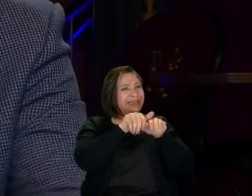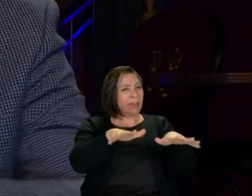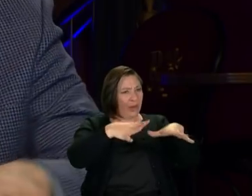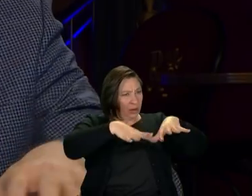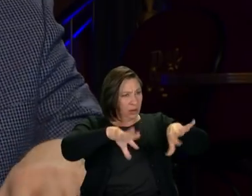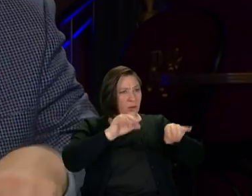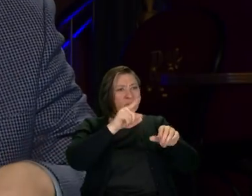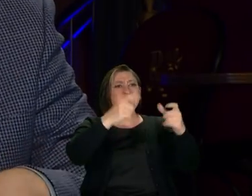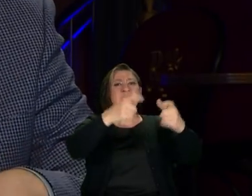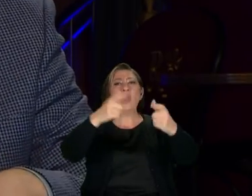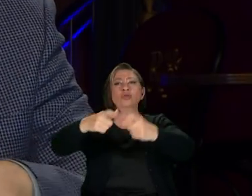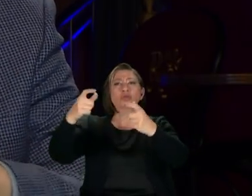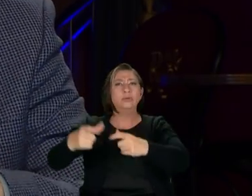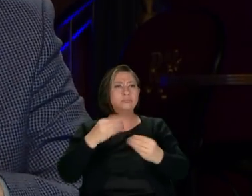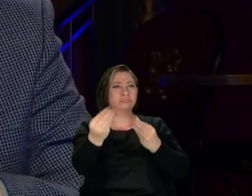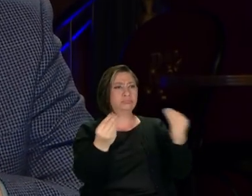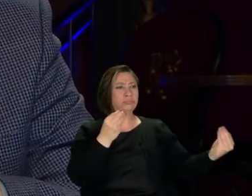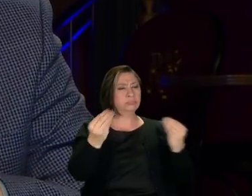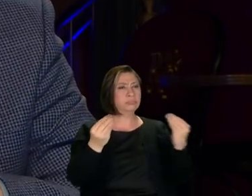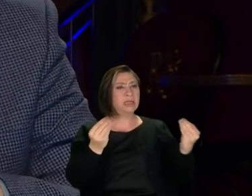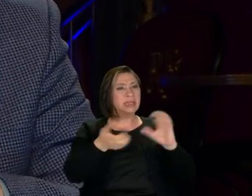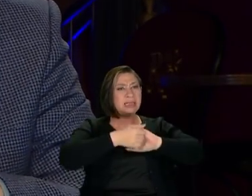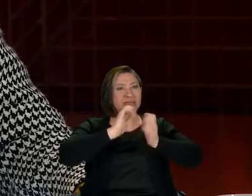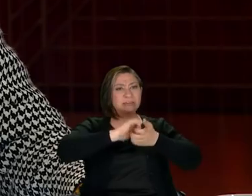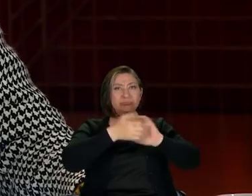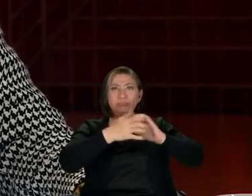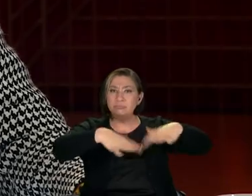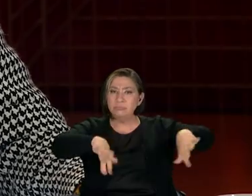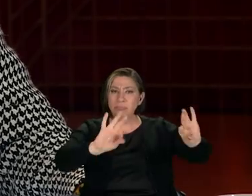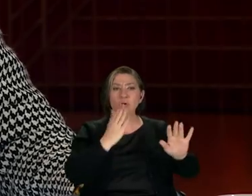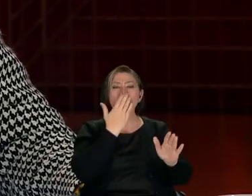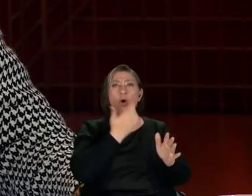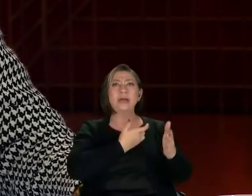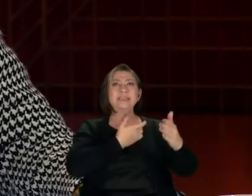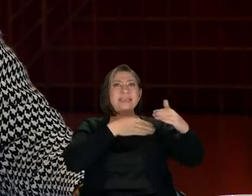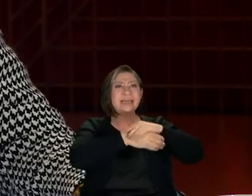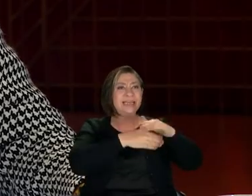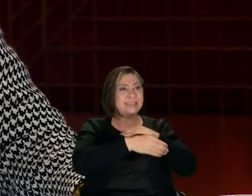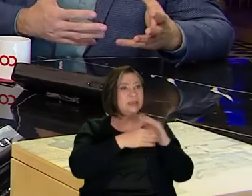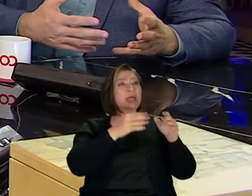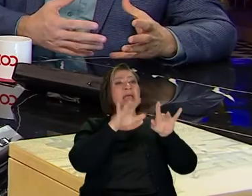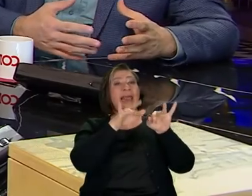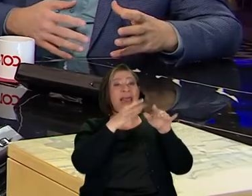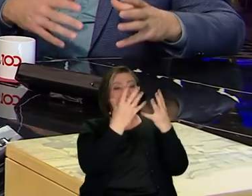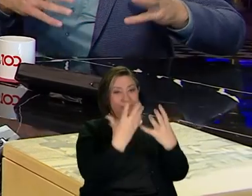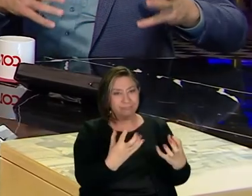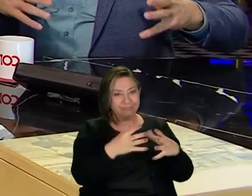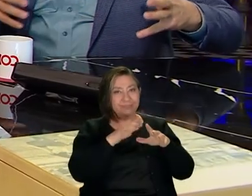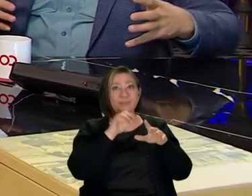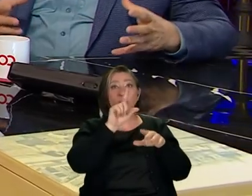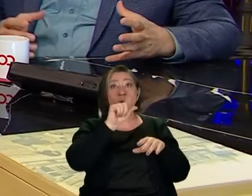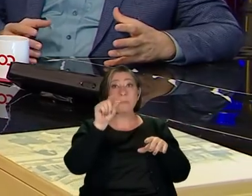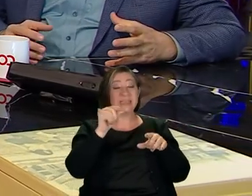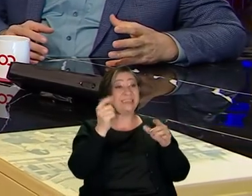oturtturduk. Bunlara salonlar tahsis ettim. Teşkilatlanmasını yaptım. Öğrenci kayıt sistemlerini yaptım. Yazılımlarını yaptım. 11